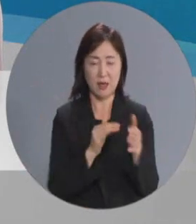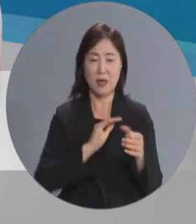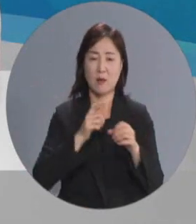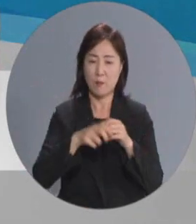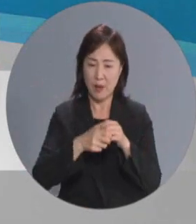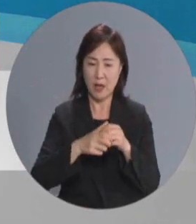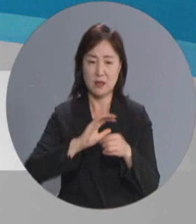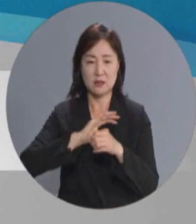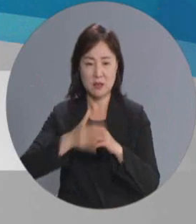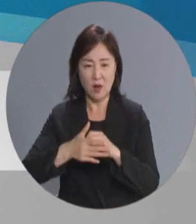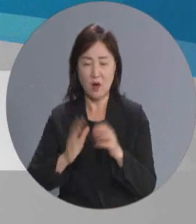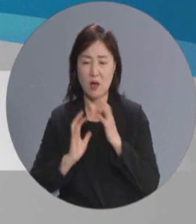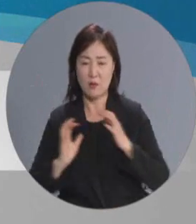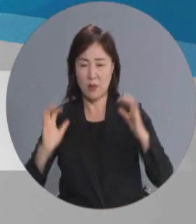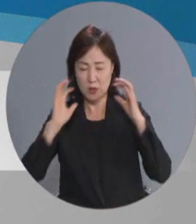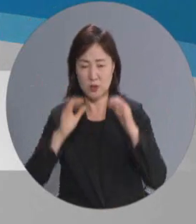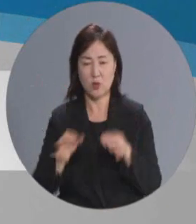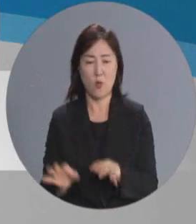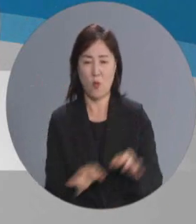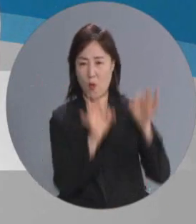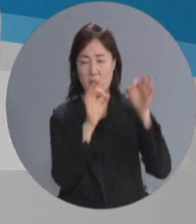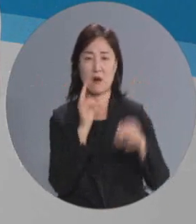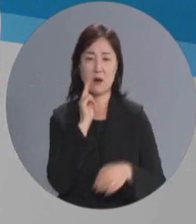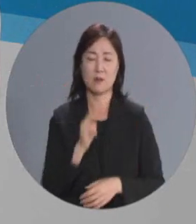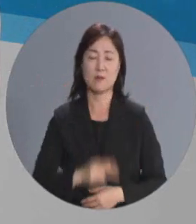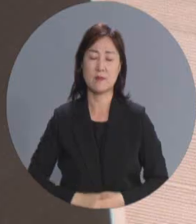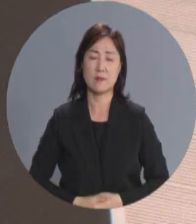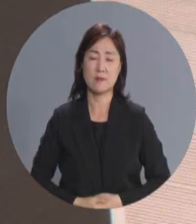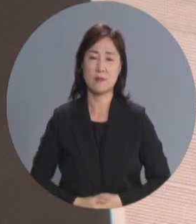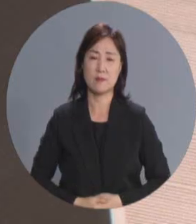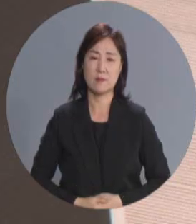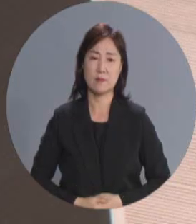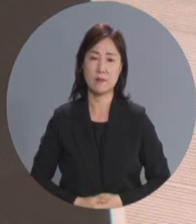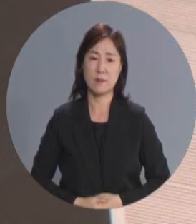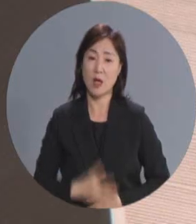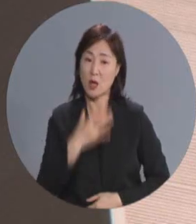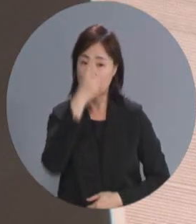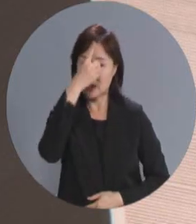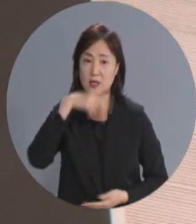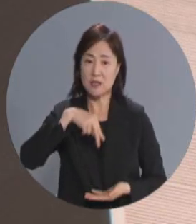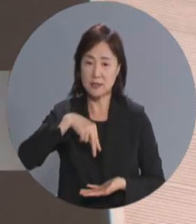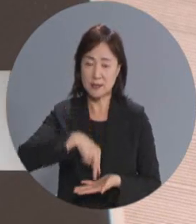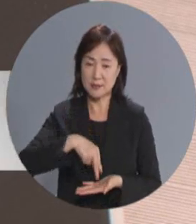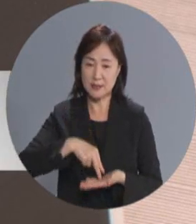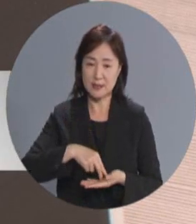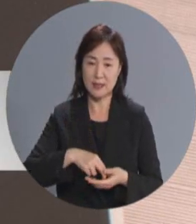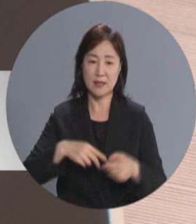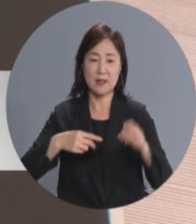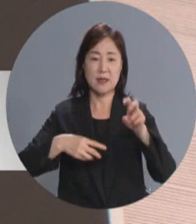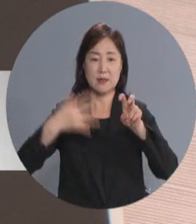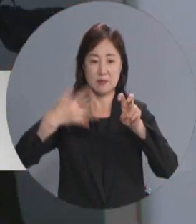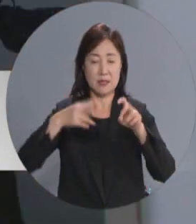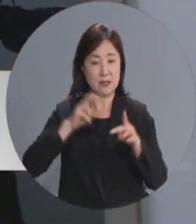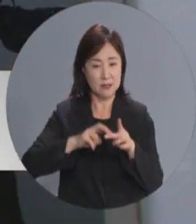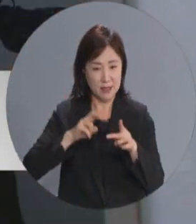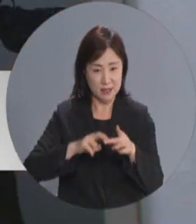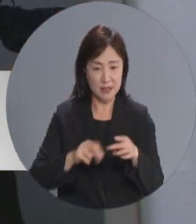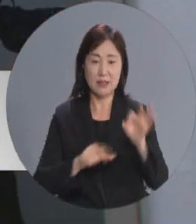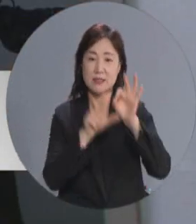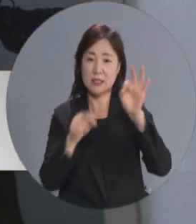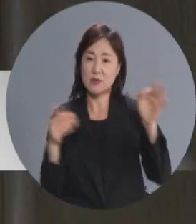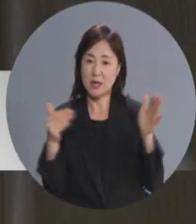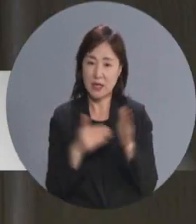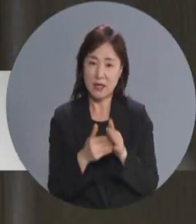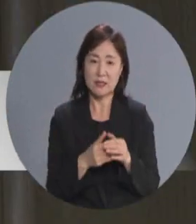양배추 등이 크게 오은 것으로 집게 됐습니다 춘천 시영상 미디어 센터가 오년 10월까지 매달 첫째 주에